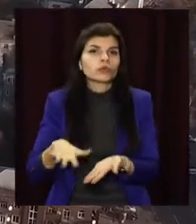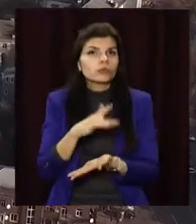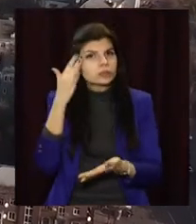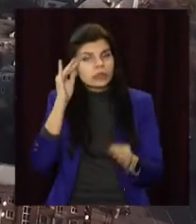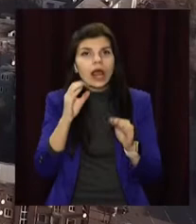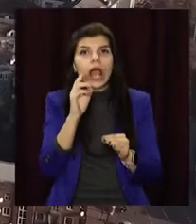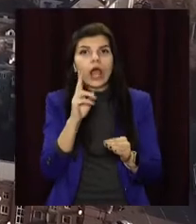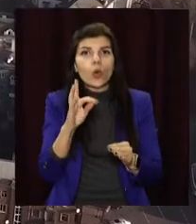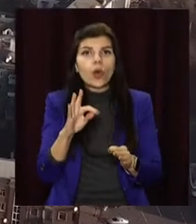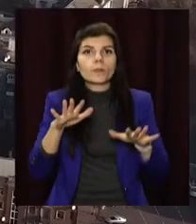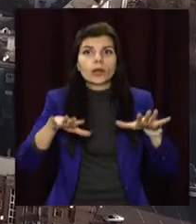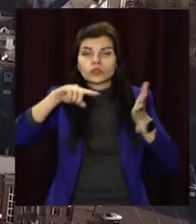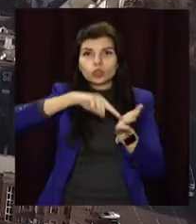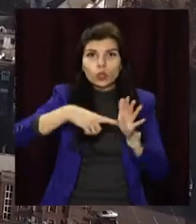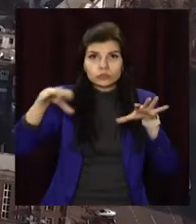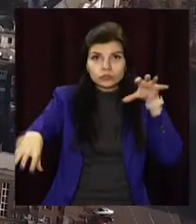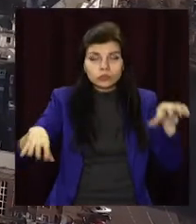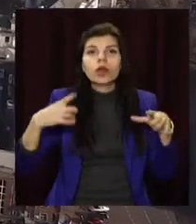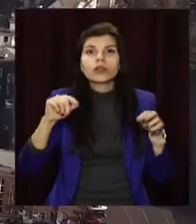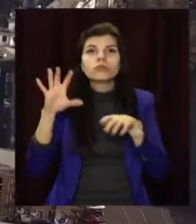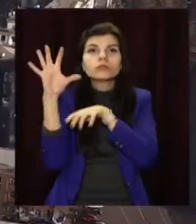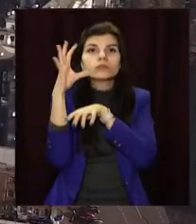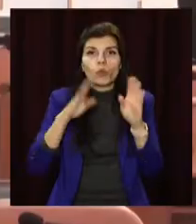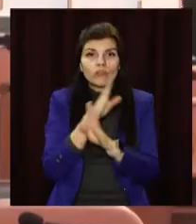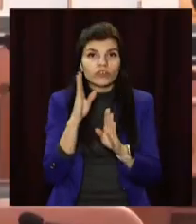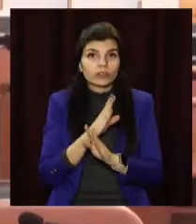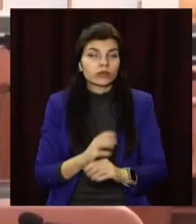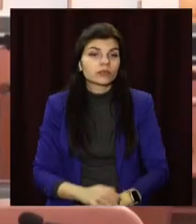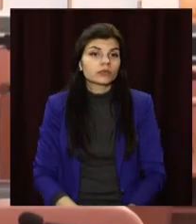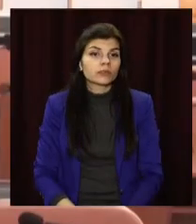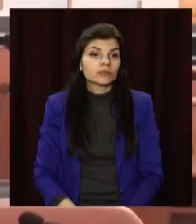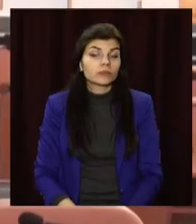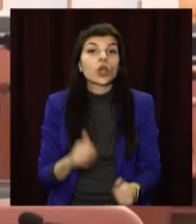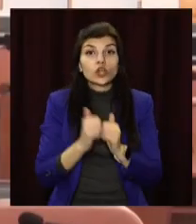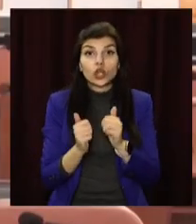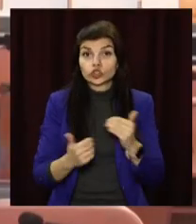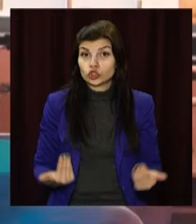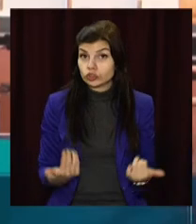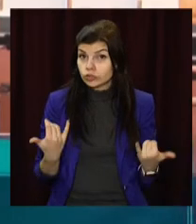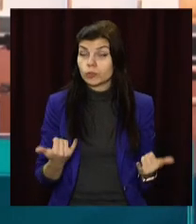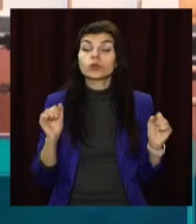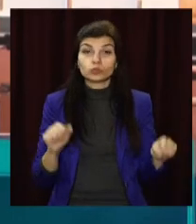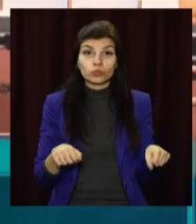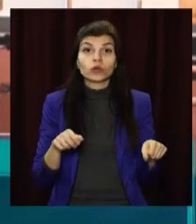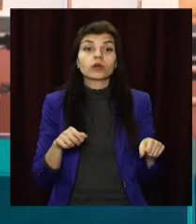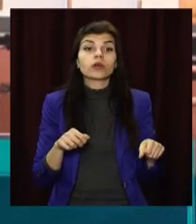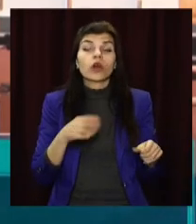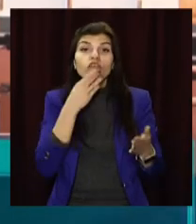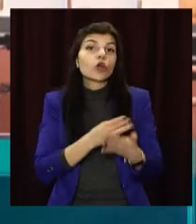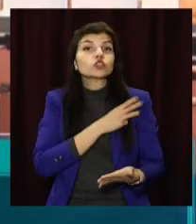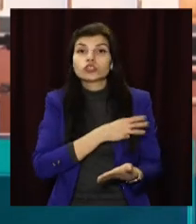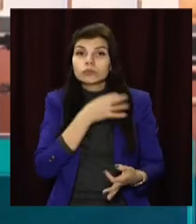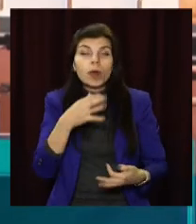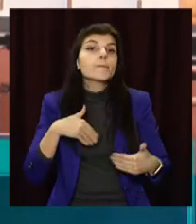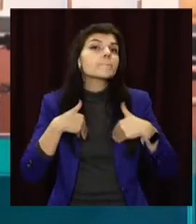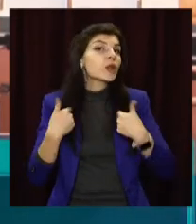2 екопости, що цілодобово моніторитимуть якість повітря. Теперь каждый из жителей сможет высказать свои пожелания и